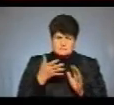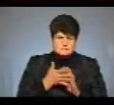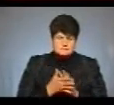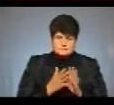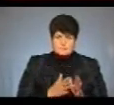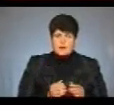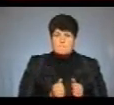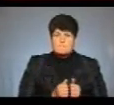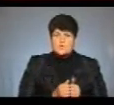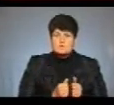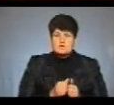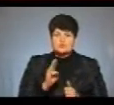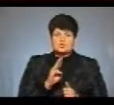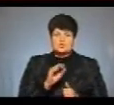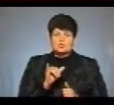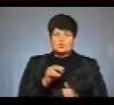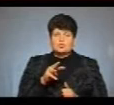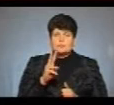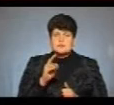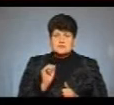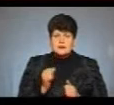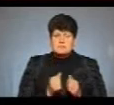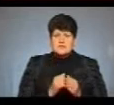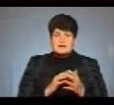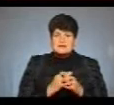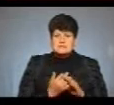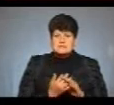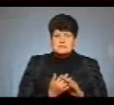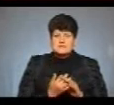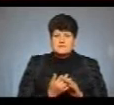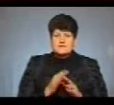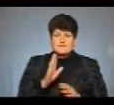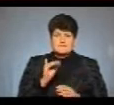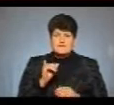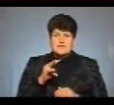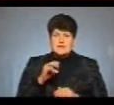Поблизу Шумська, в Шумському районі, поблизу села Вілія,